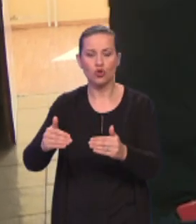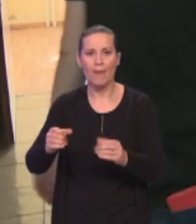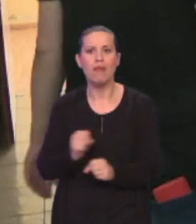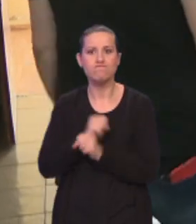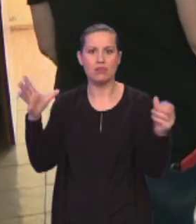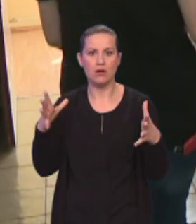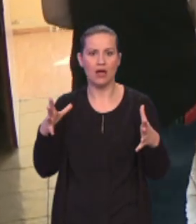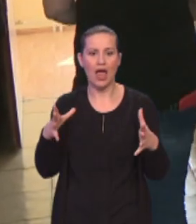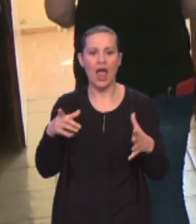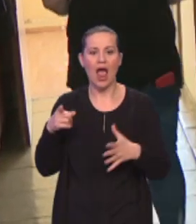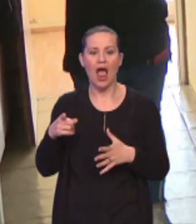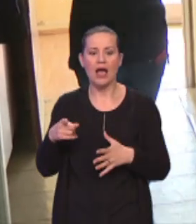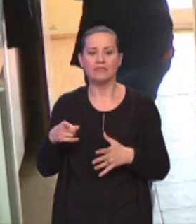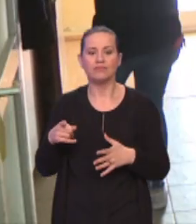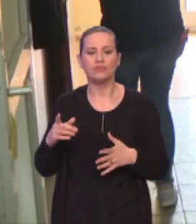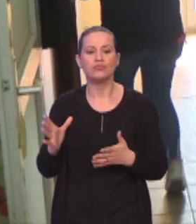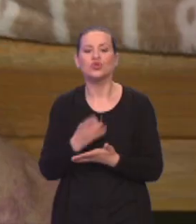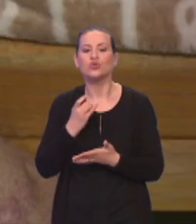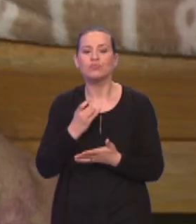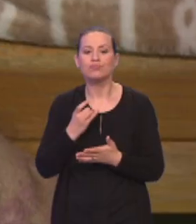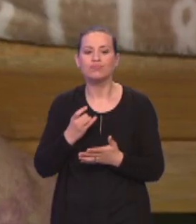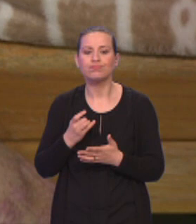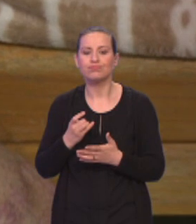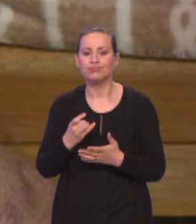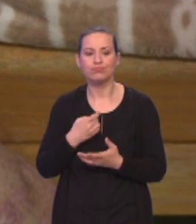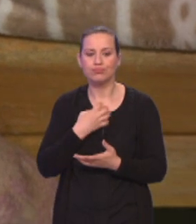odmah i gotovo ga stajala života.